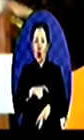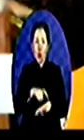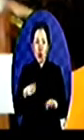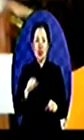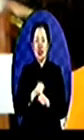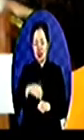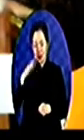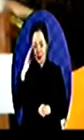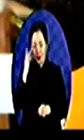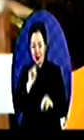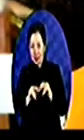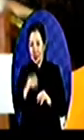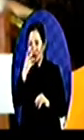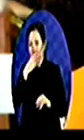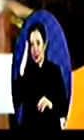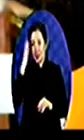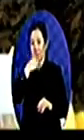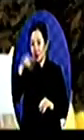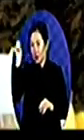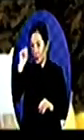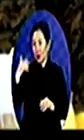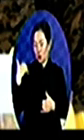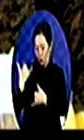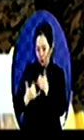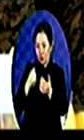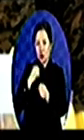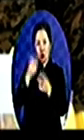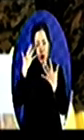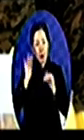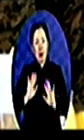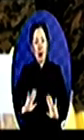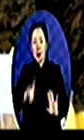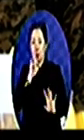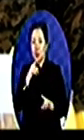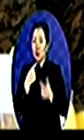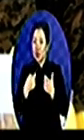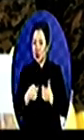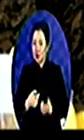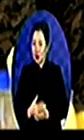шалгаруулах цэргийн шинэ жилийн баярын арга хэмжээг уламжлал болгон тэмдэглэж байхаар боллоо.